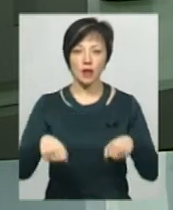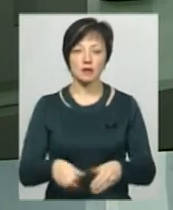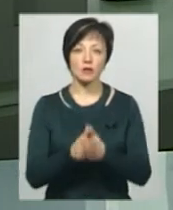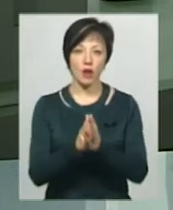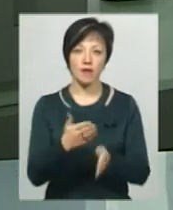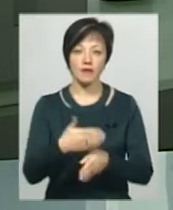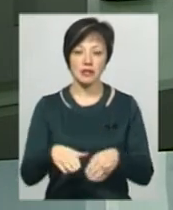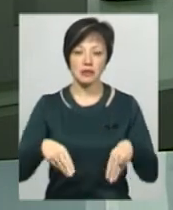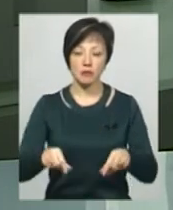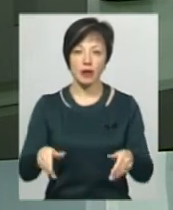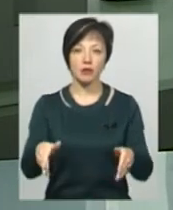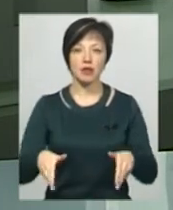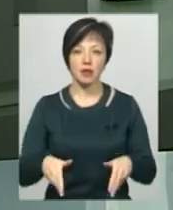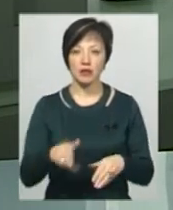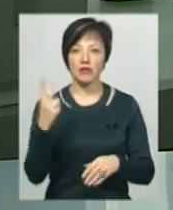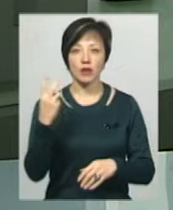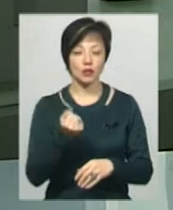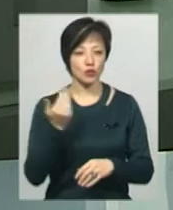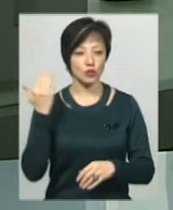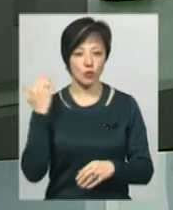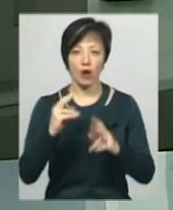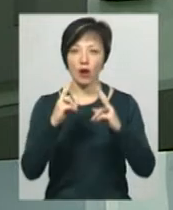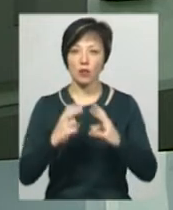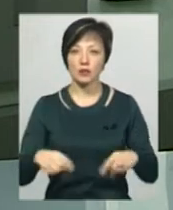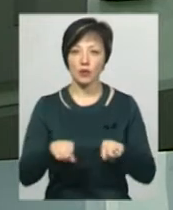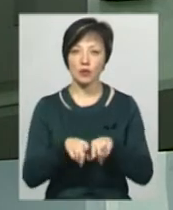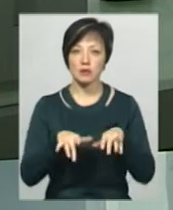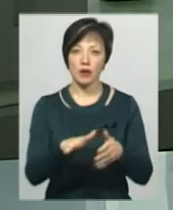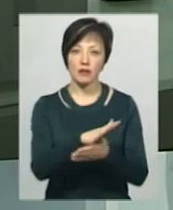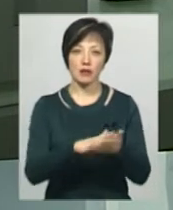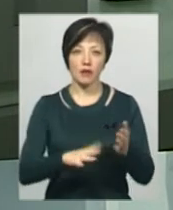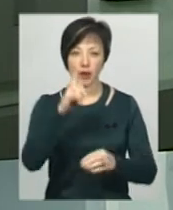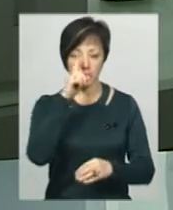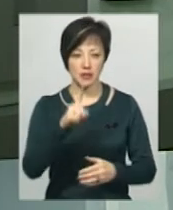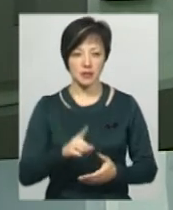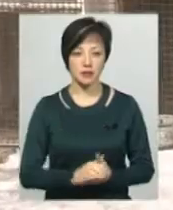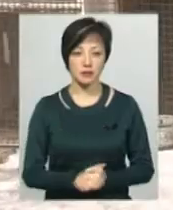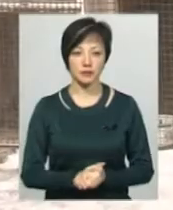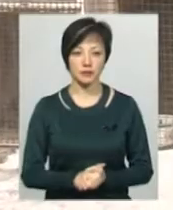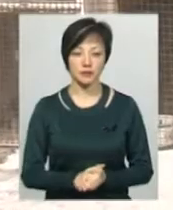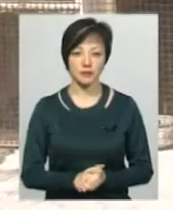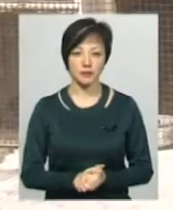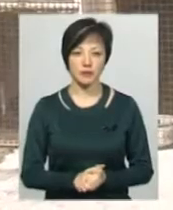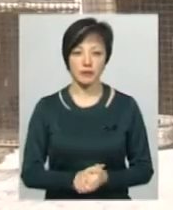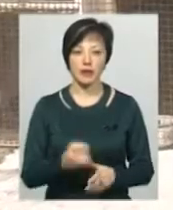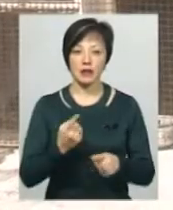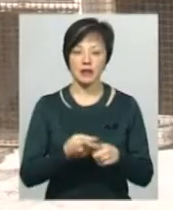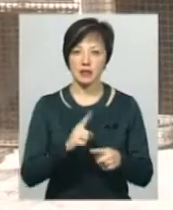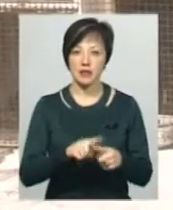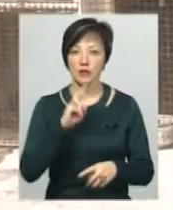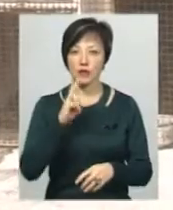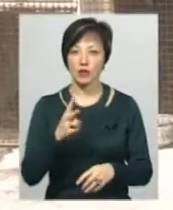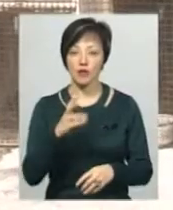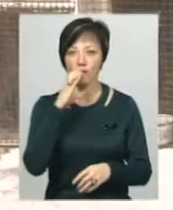проханням виділити земельну ділянку 2 тижні тому, а розгляд такої справи триває місяць. Ця дворічний вовк.